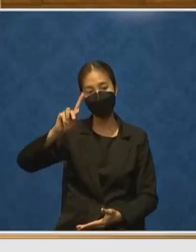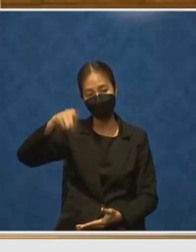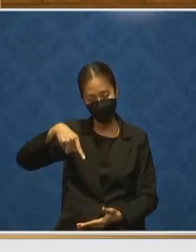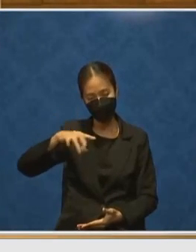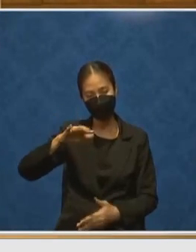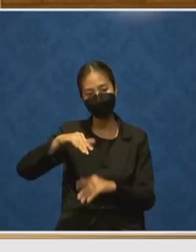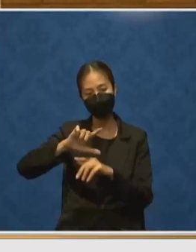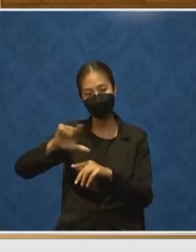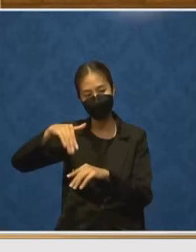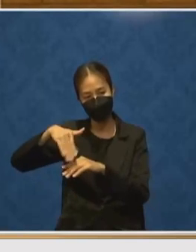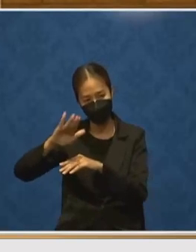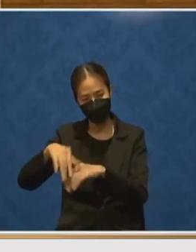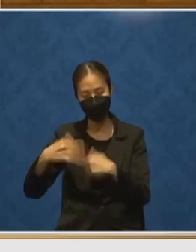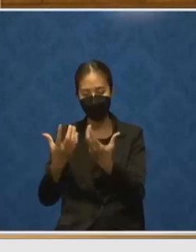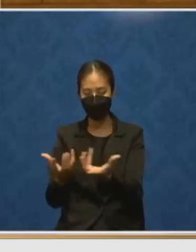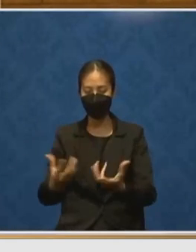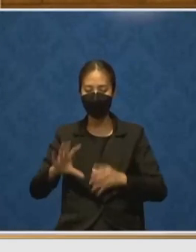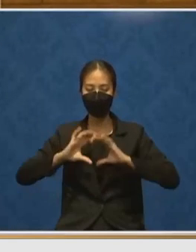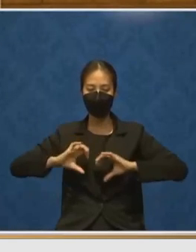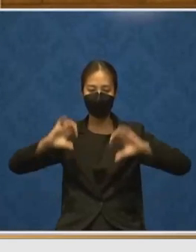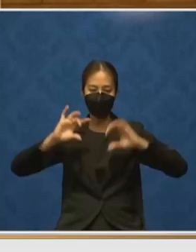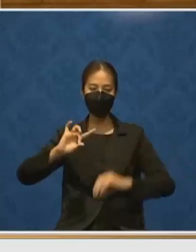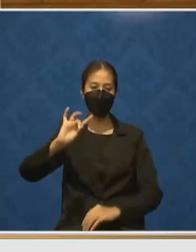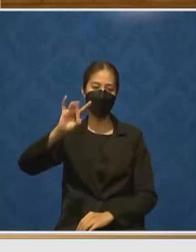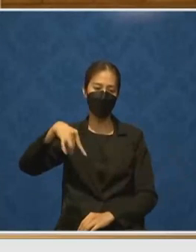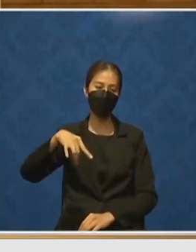และค่าใช้จ่ายบุคลากรภาครัฐงบประมาณ